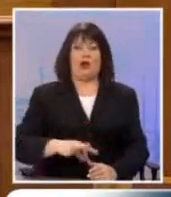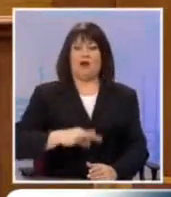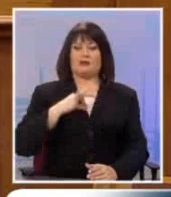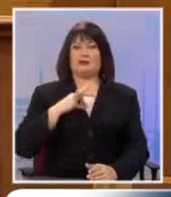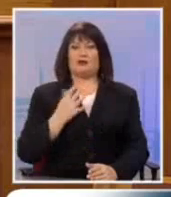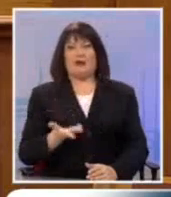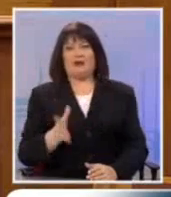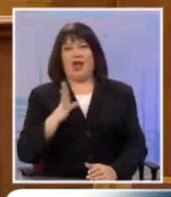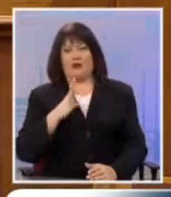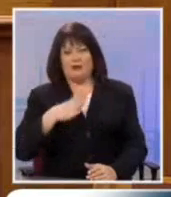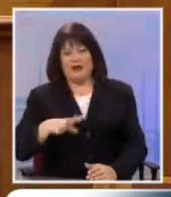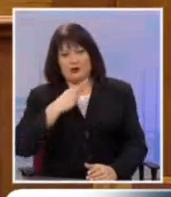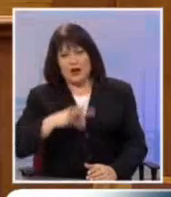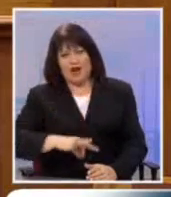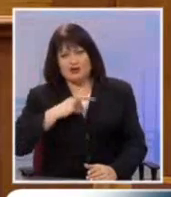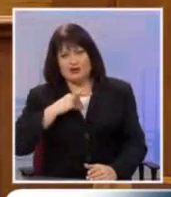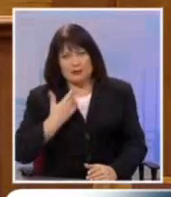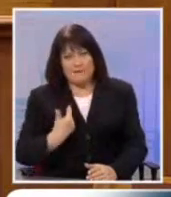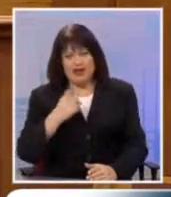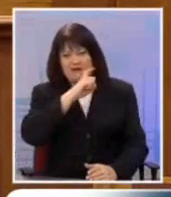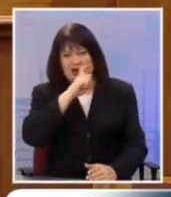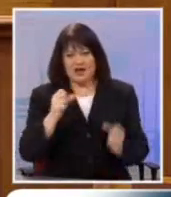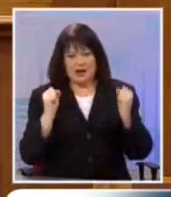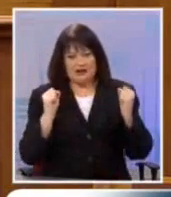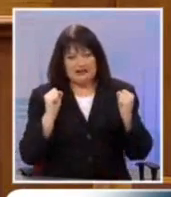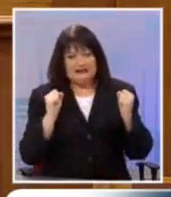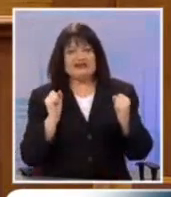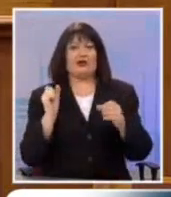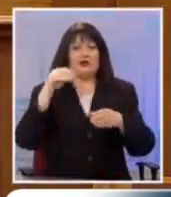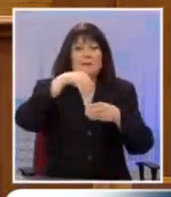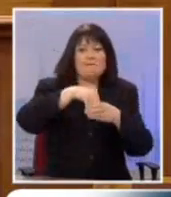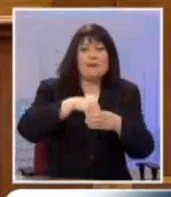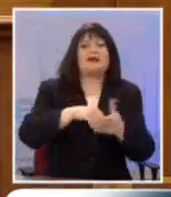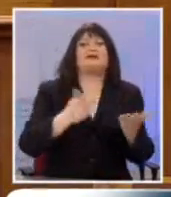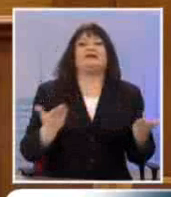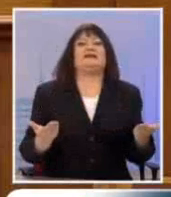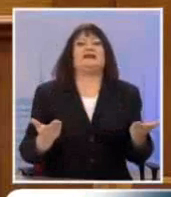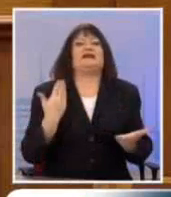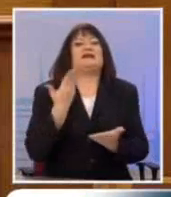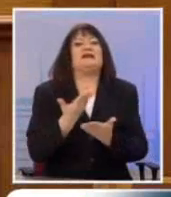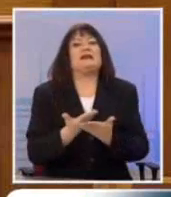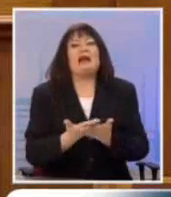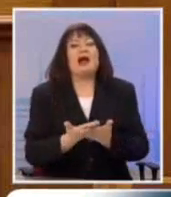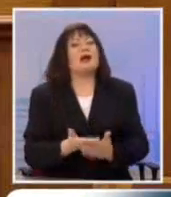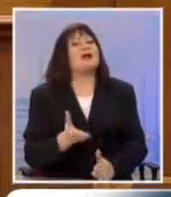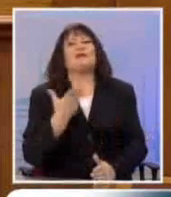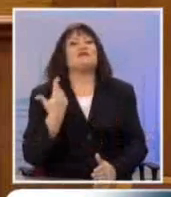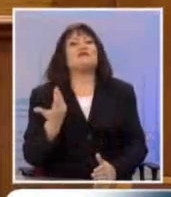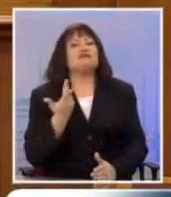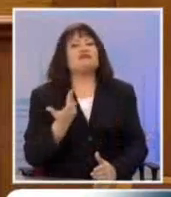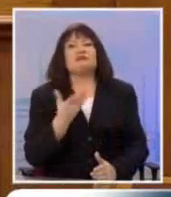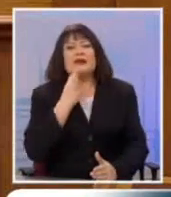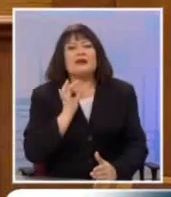αξιοπρέπεια. Ένα λαϊκό αίτημα να μπορεί να αισθάνεται ότι ανήκει κάπου. Ένα λαϊκό αίτημα να μπορεί να έχει λόγο για τα πράγματα